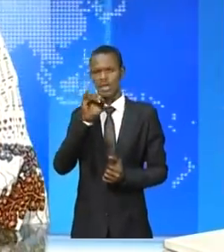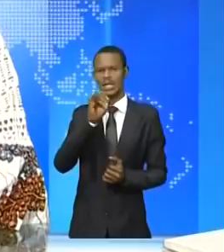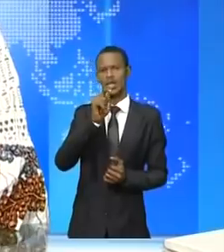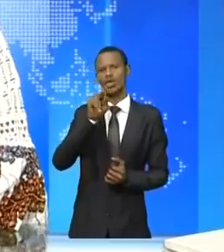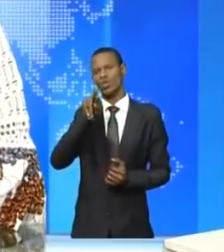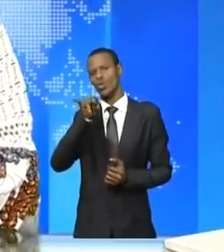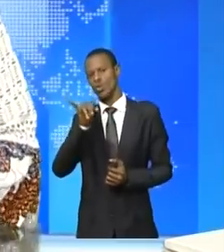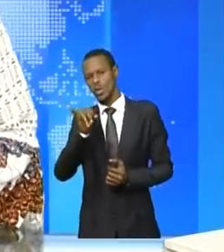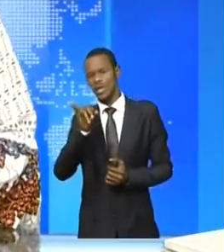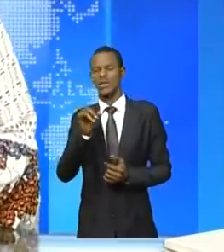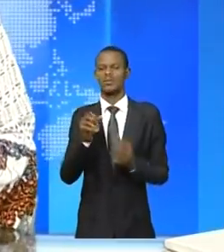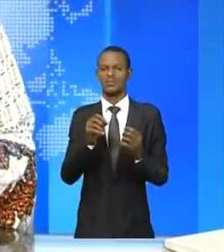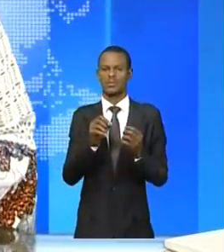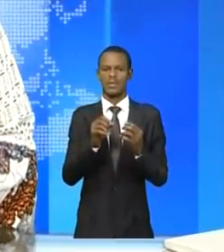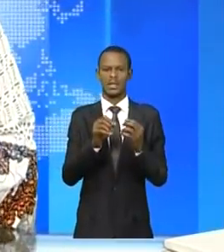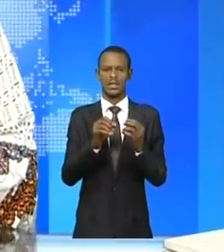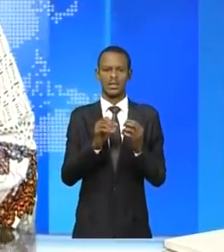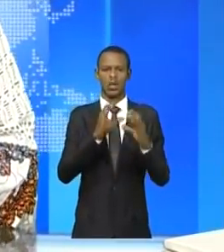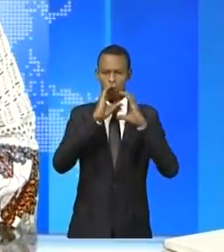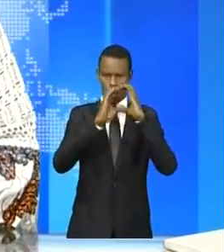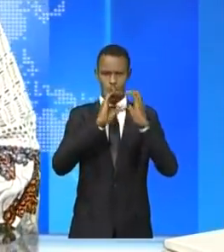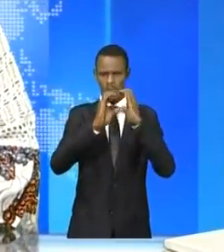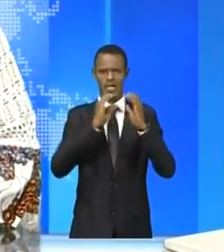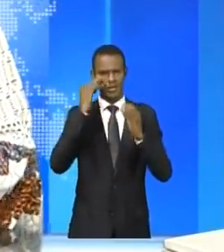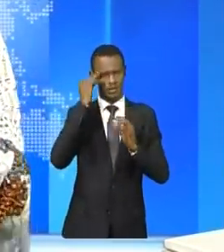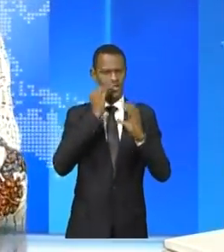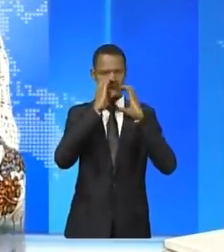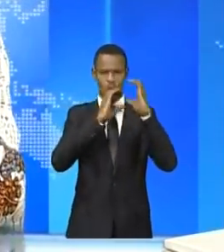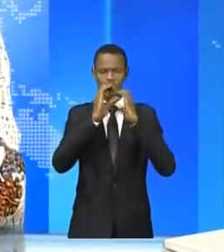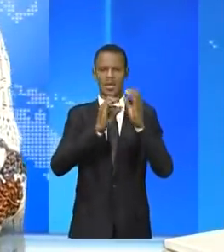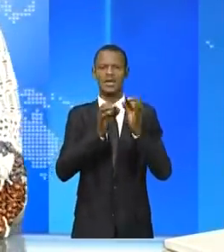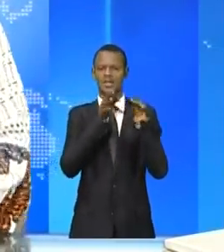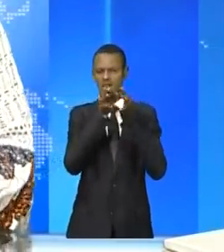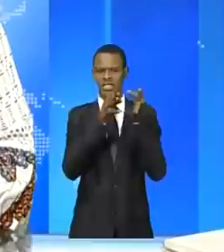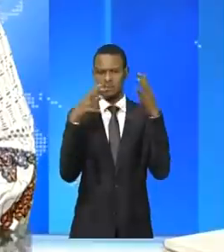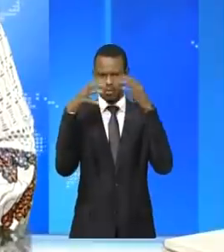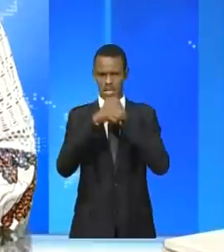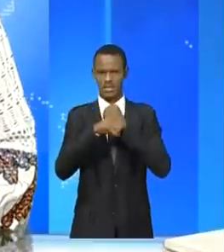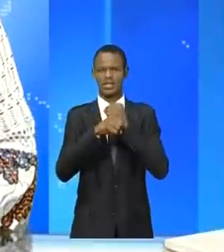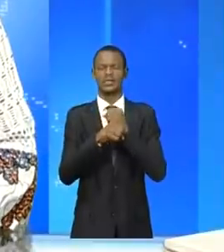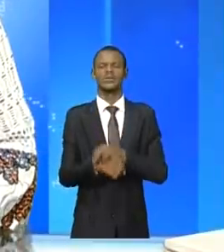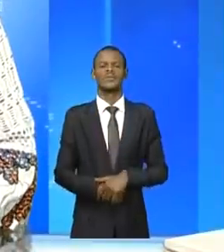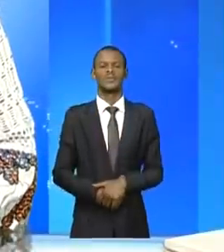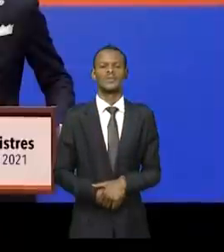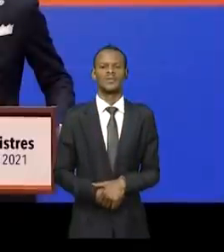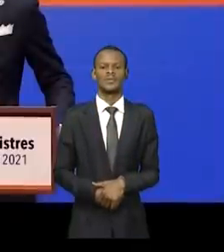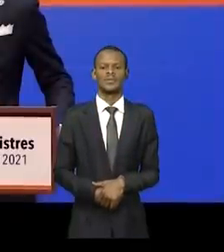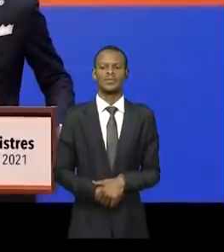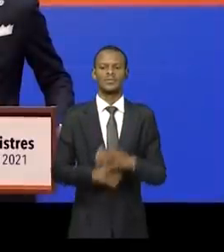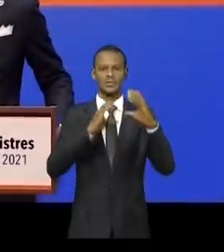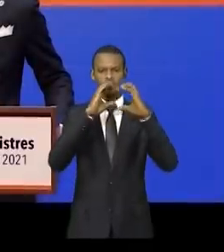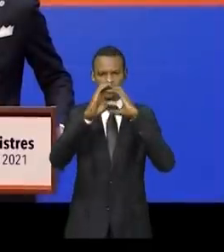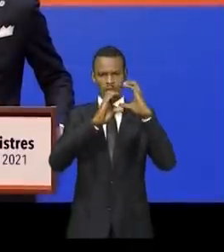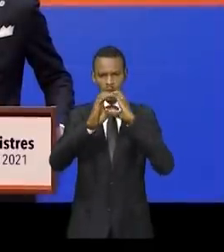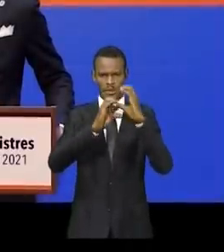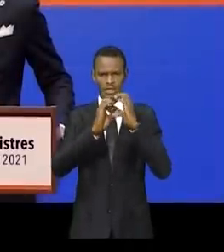fait par le porte-parole du gouvernement, ministre de la Communication et Médias, Patrick Muyaya. En voici un instant. La communication du